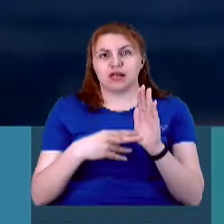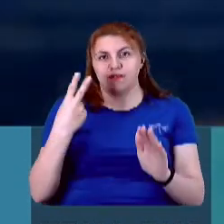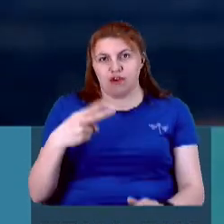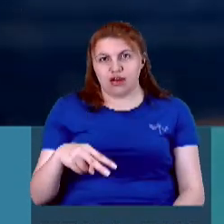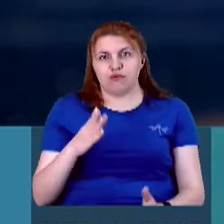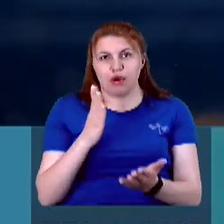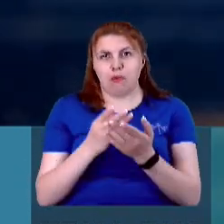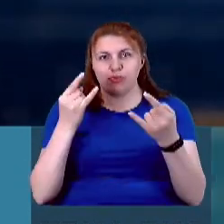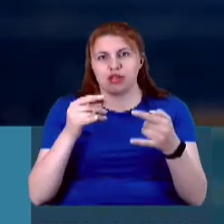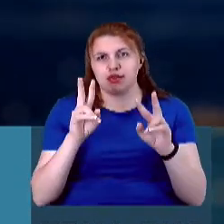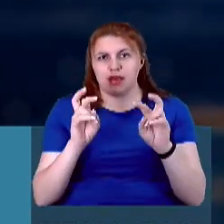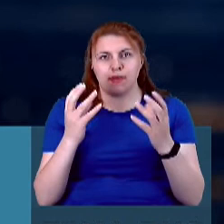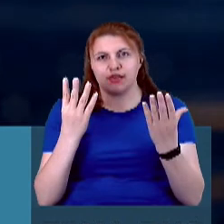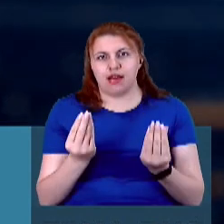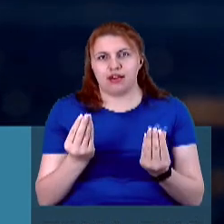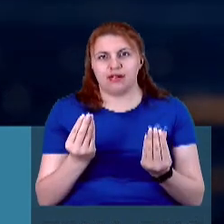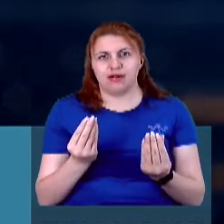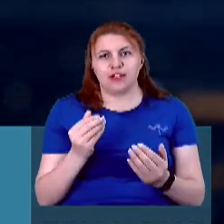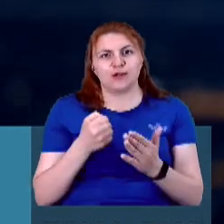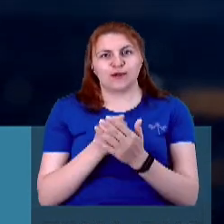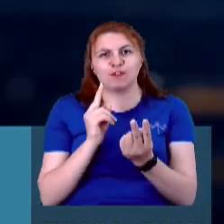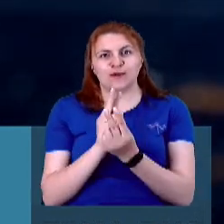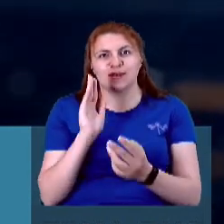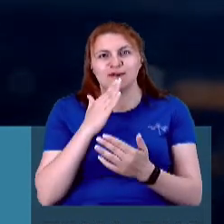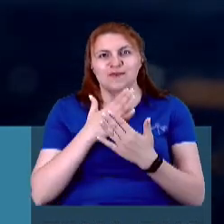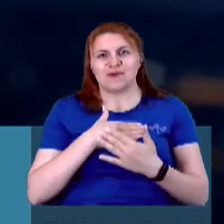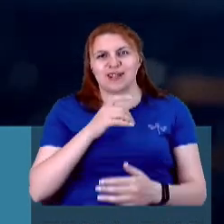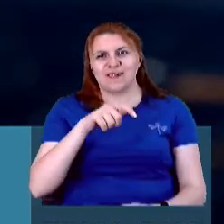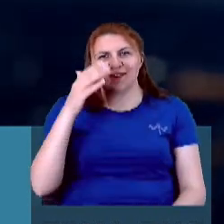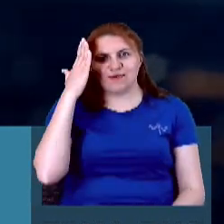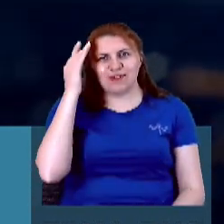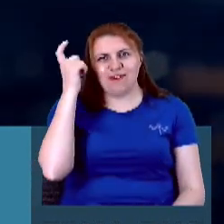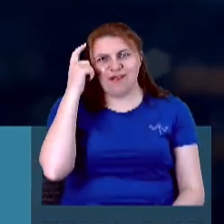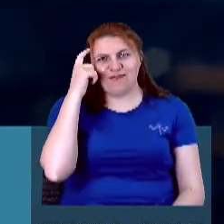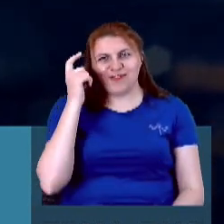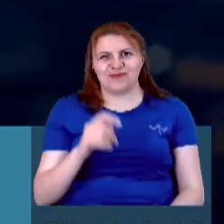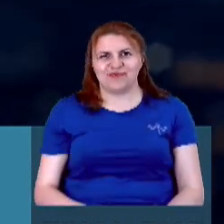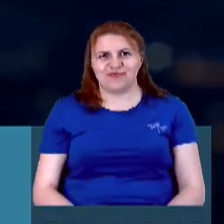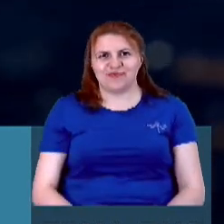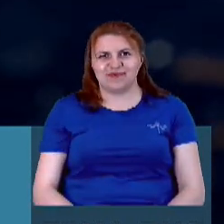19:20 в прямому ефірі передача «Тема дня». До зустрічі. Любіть людей та думайте головою.